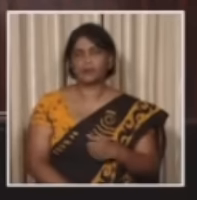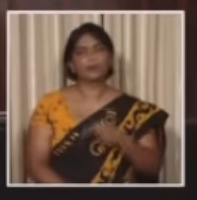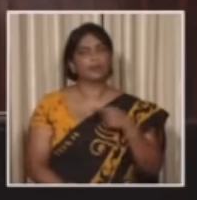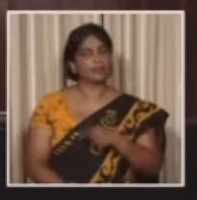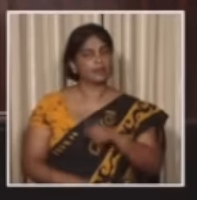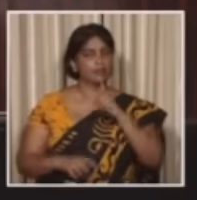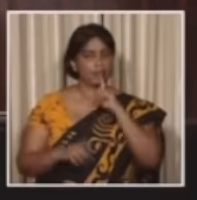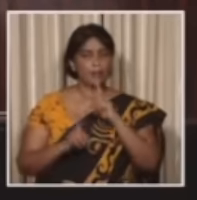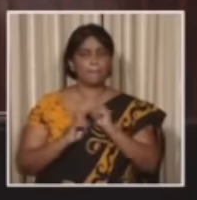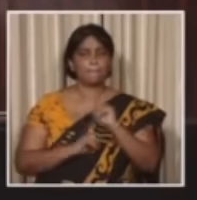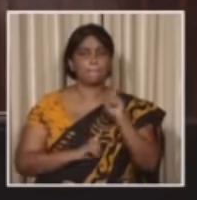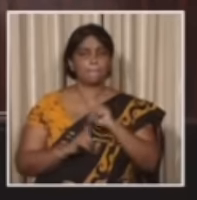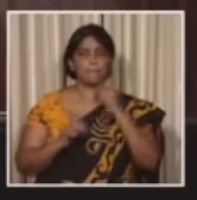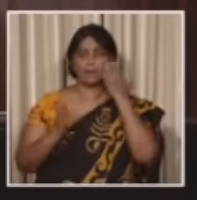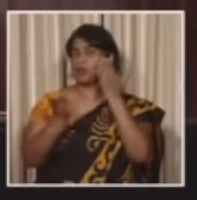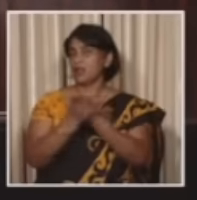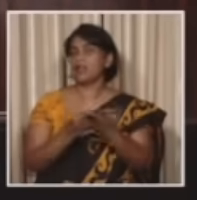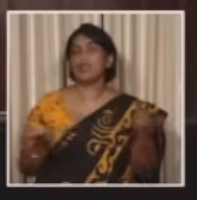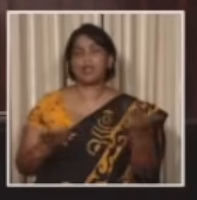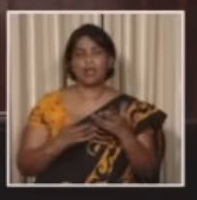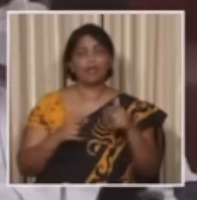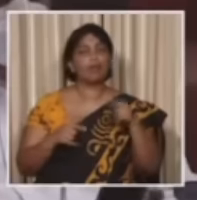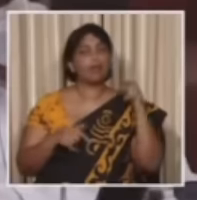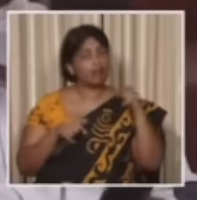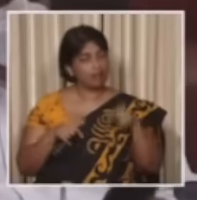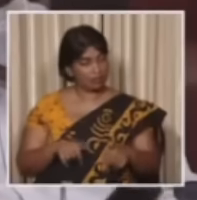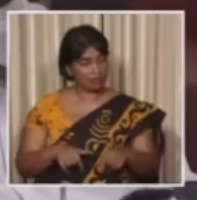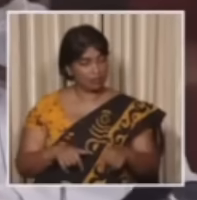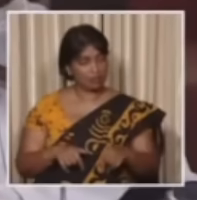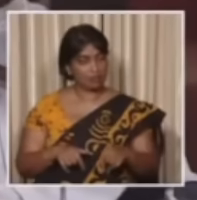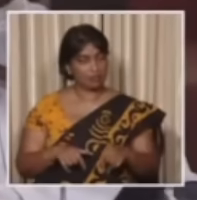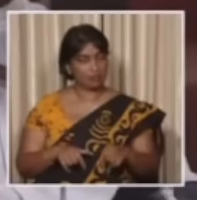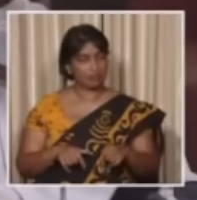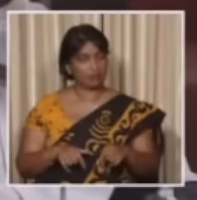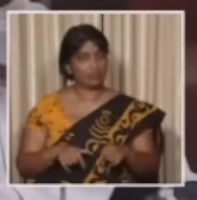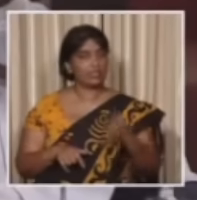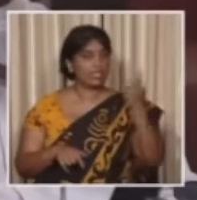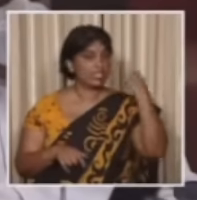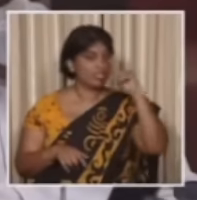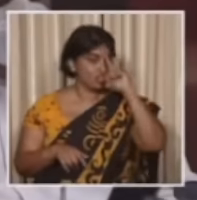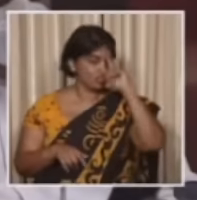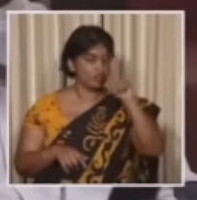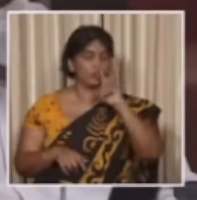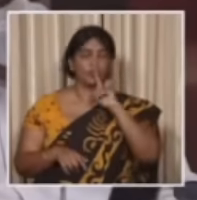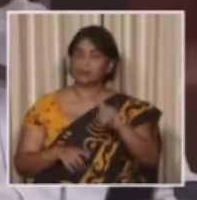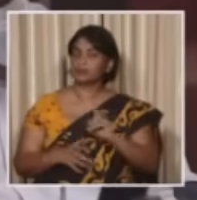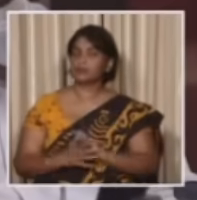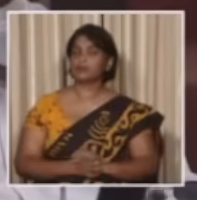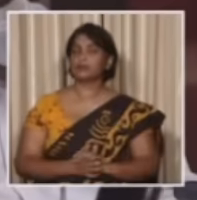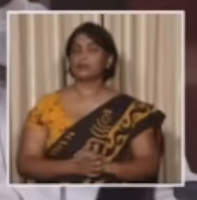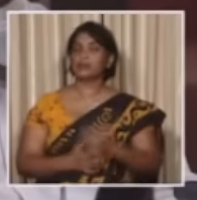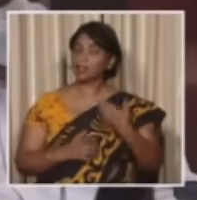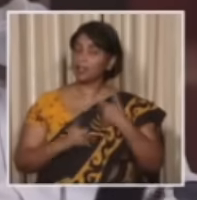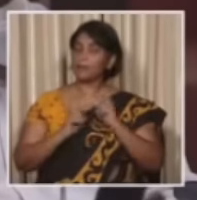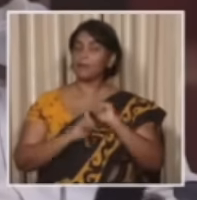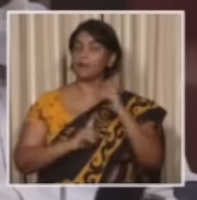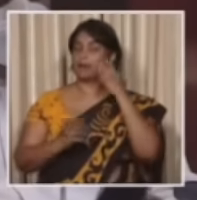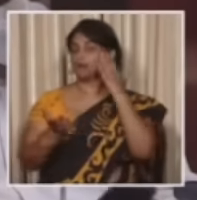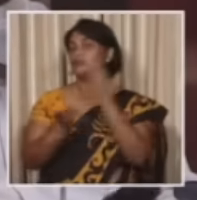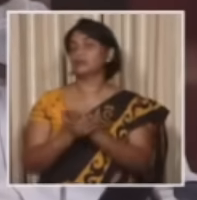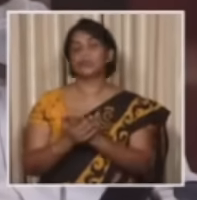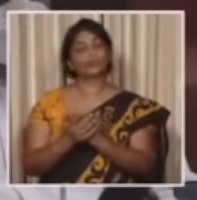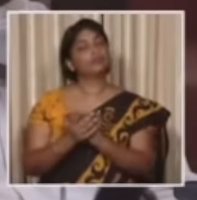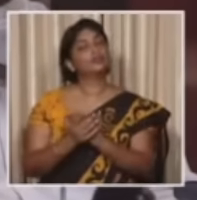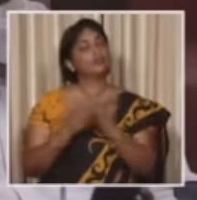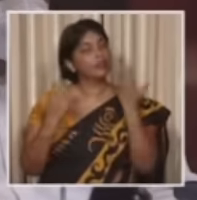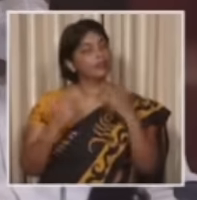මෙතුමා කිව්වා පාර්ලිමේන්තුවට ඉදිරිපත් කරුවේ නැහැ කියලා. දැන් එතුමා ගිය සතිය කියනවා මේක පාර්ලිමේන්තුවට ඉදිරිපත්